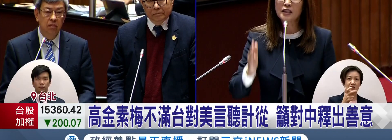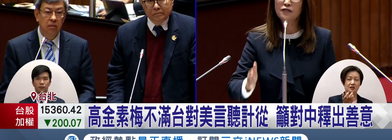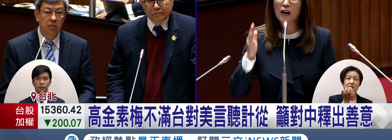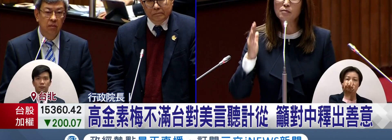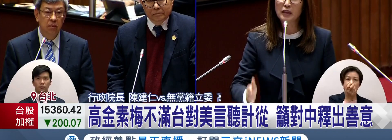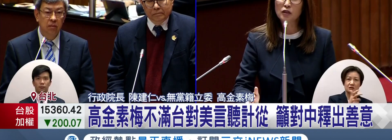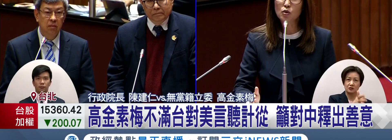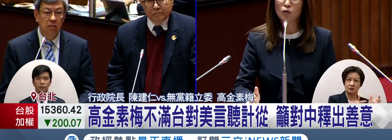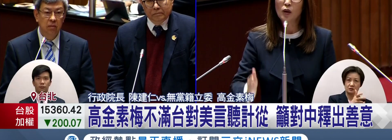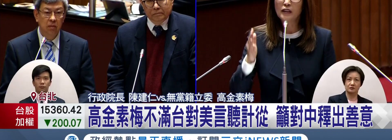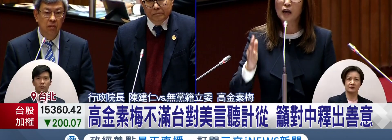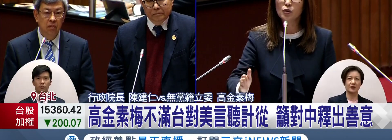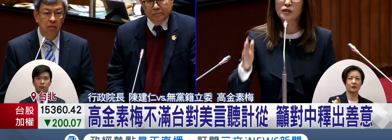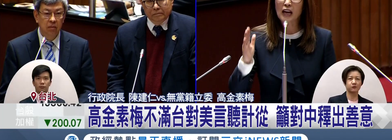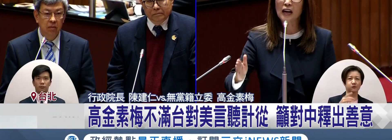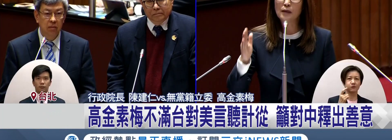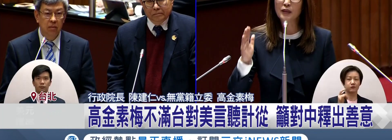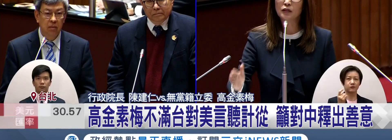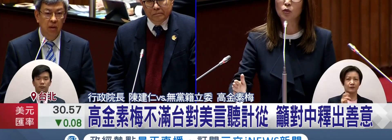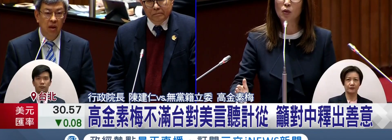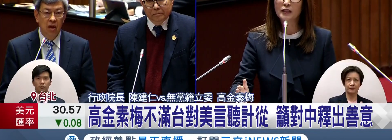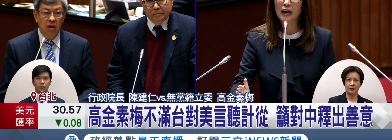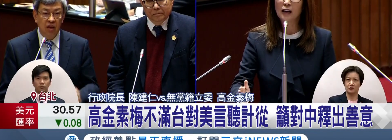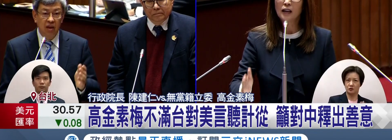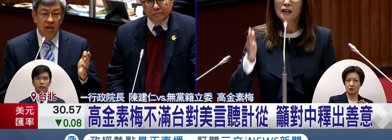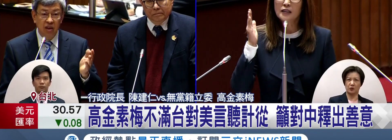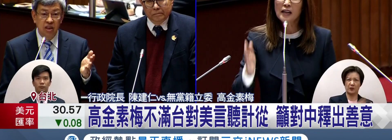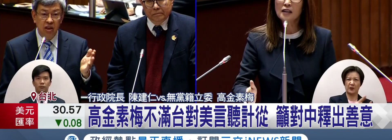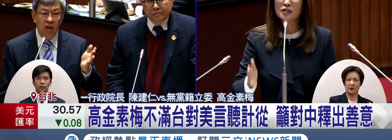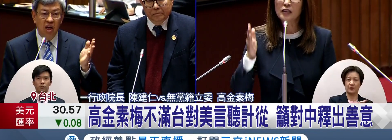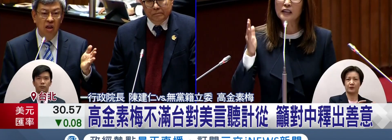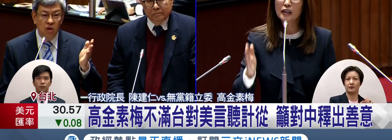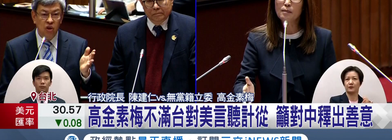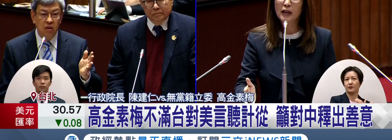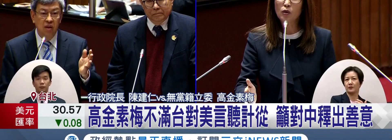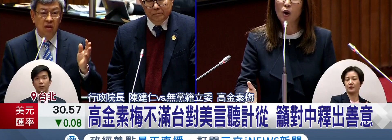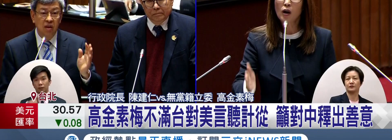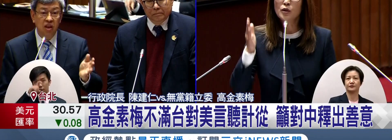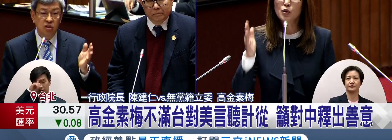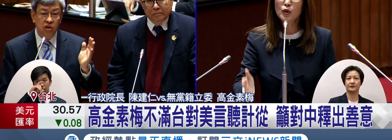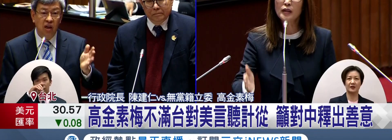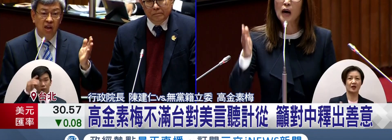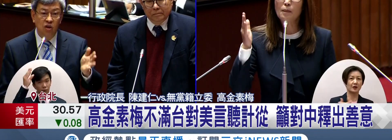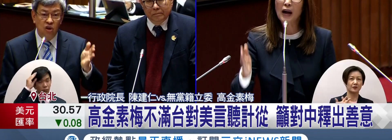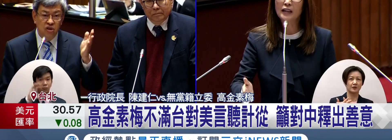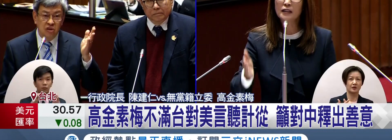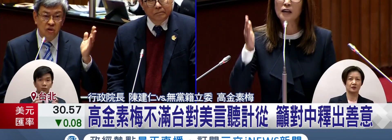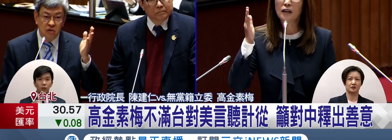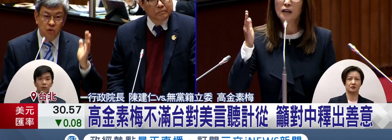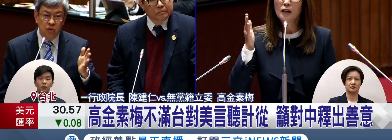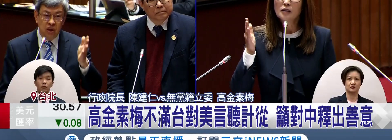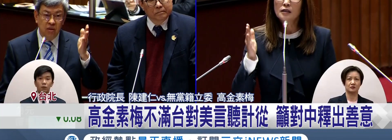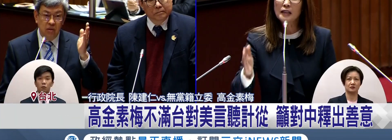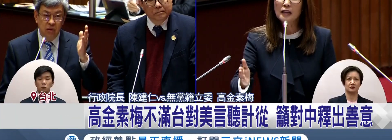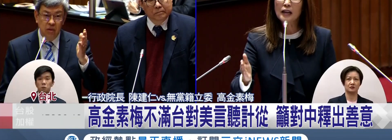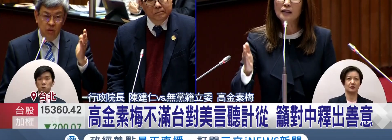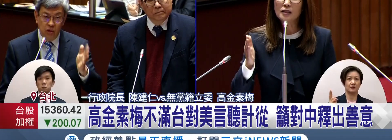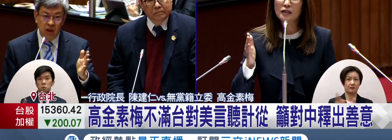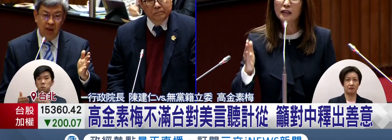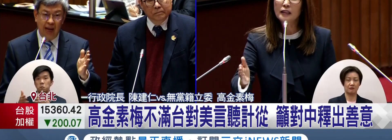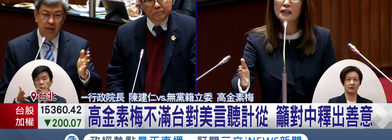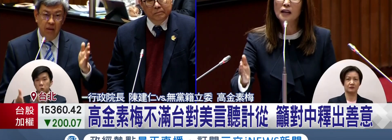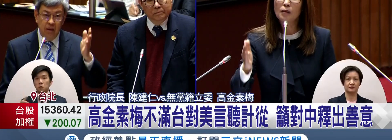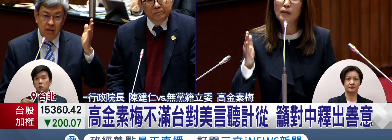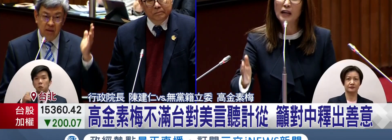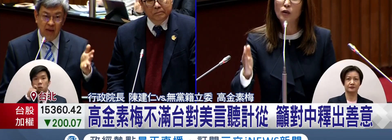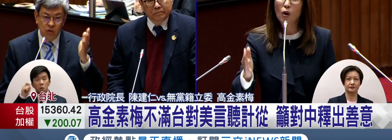借西方民主，然后去残害别人国家。这样子的一个美国， 你希望俄罗斯去入侵 这样子